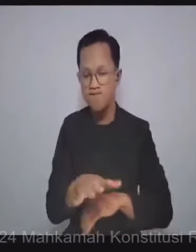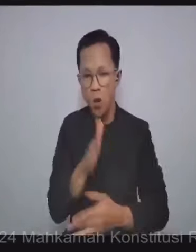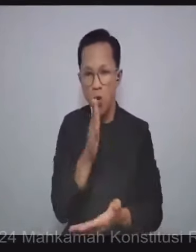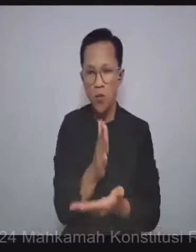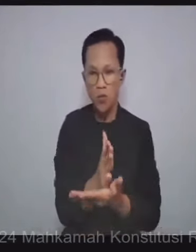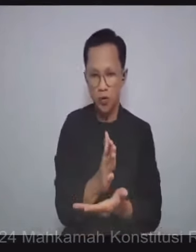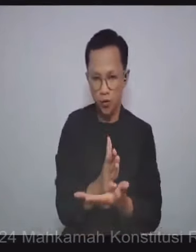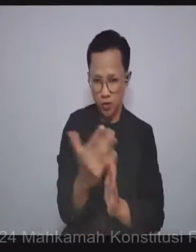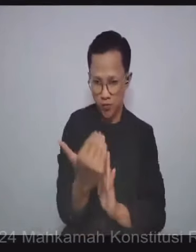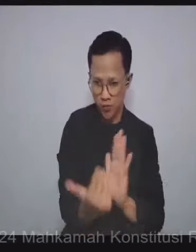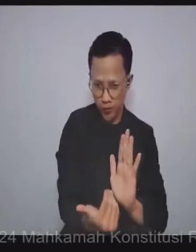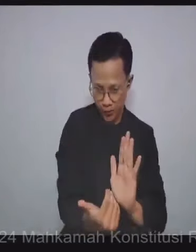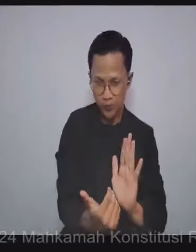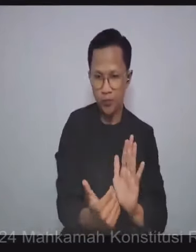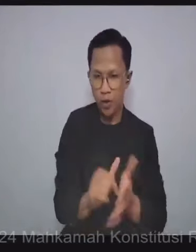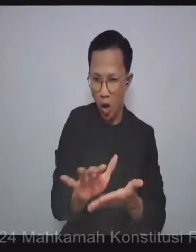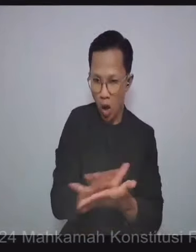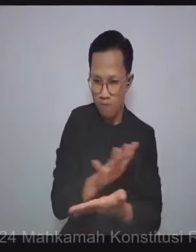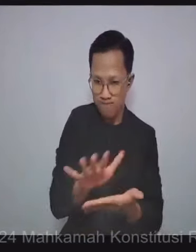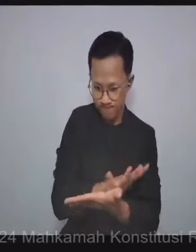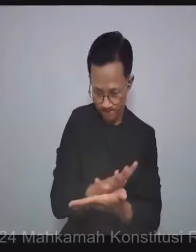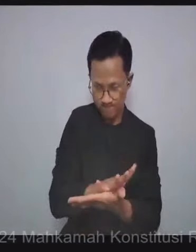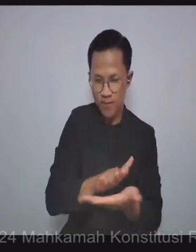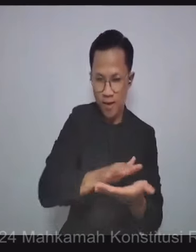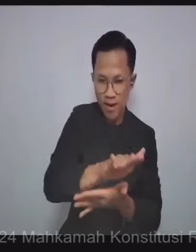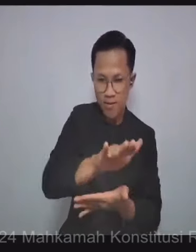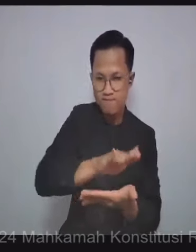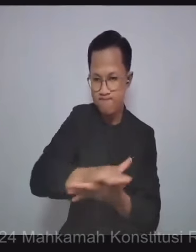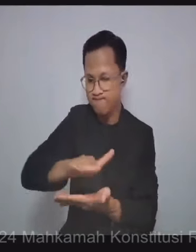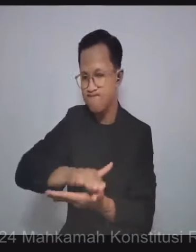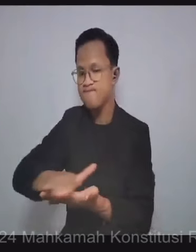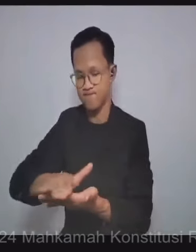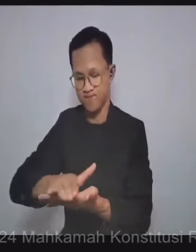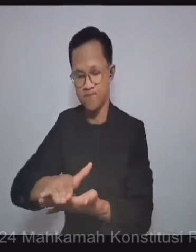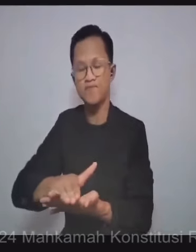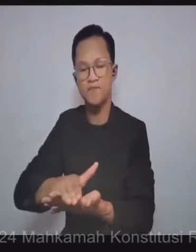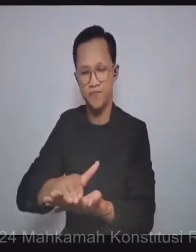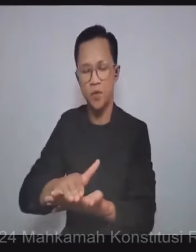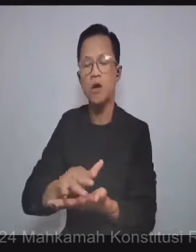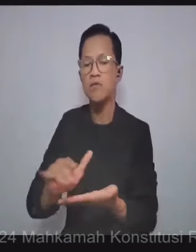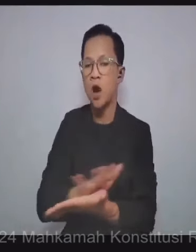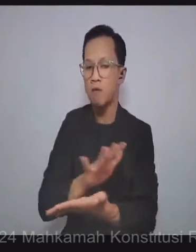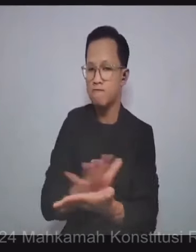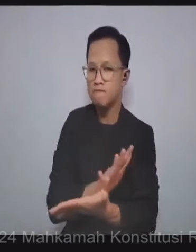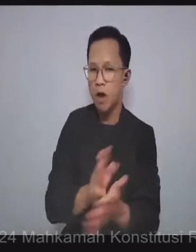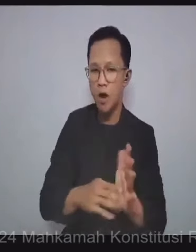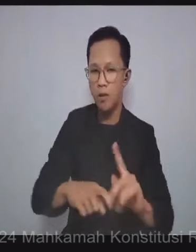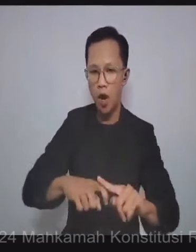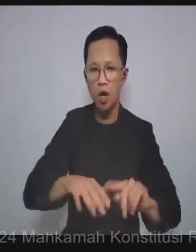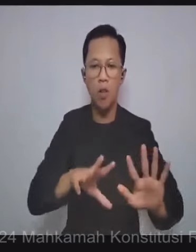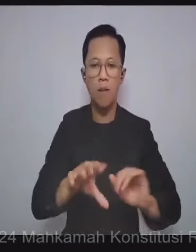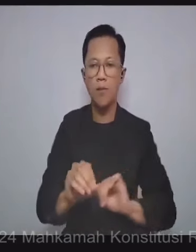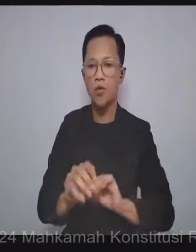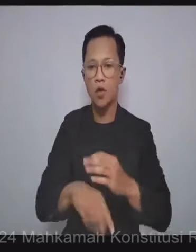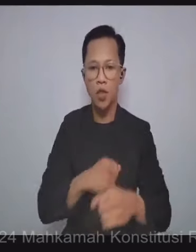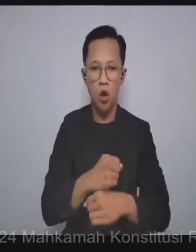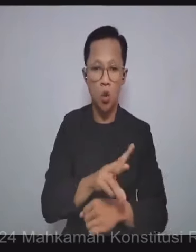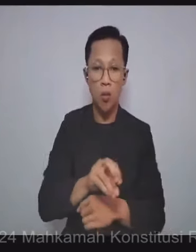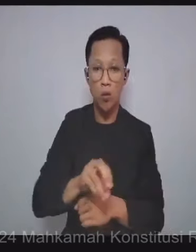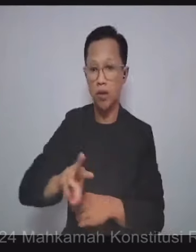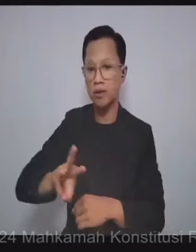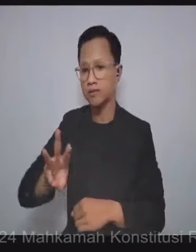wajib mengirim salinan putusan kepada para pihak dalam perkara tersebut dalam hal ini salinan putusan MK nomor 9023 yang telah memberikan